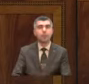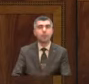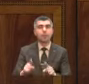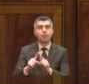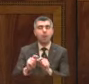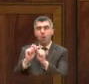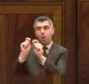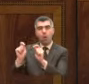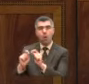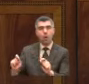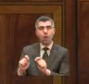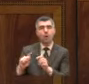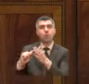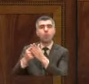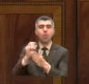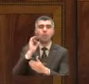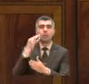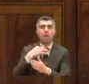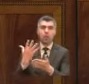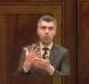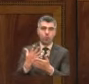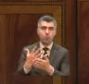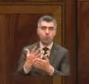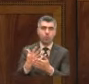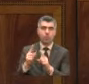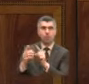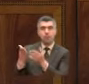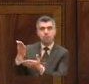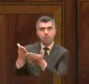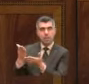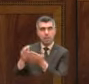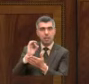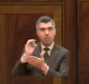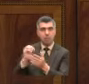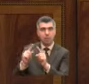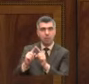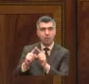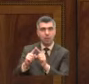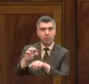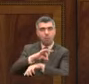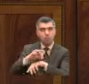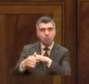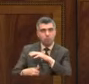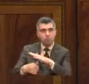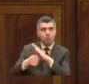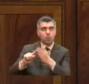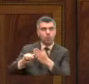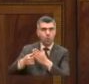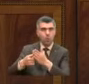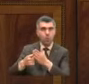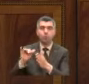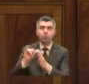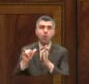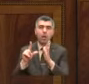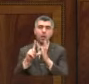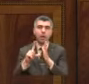المواطن بغى ينتج الكهرباء ديالو، فبغينا نديروا يعني واحد التوازن بين الانتاج الذاتي وما يوفره المكتب الوطني، ودابا درنا قانون اش من مستوى